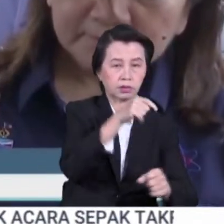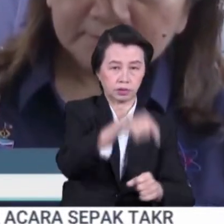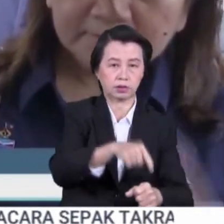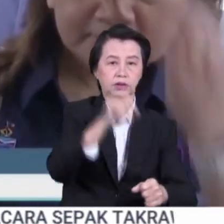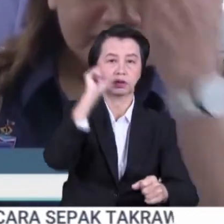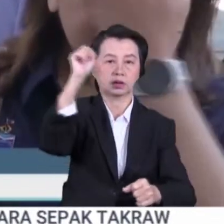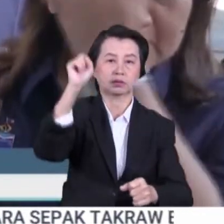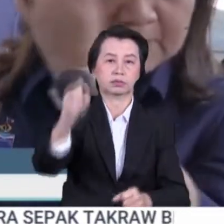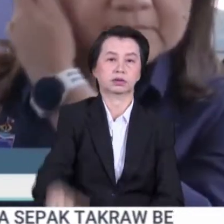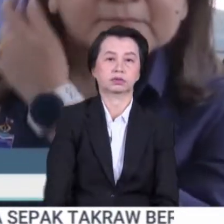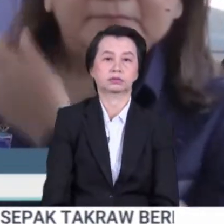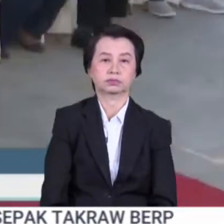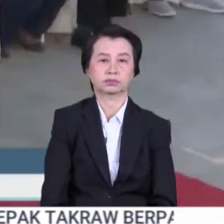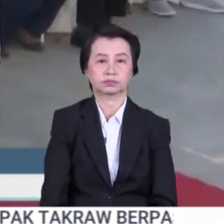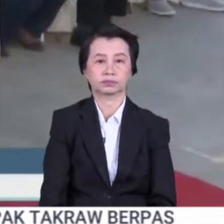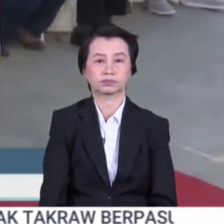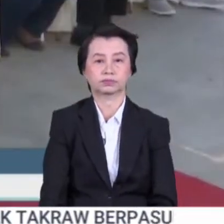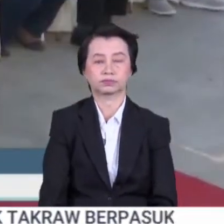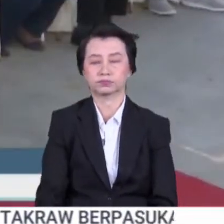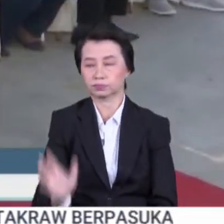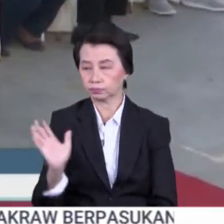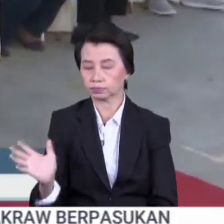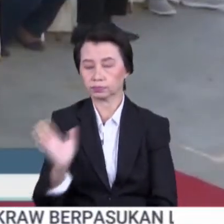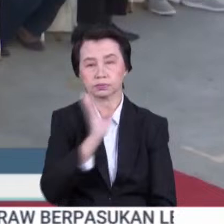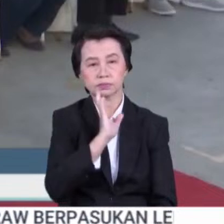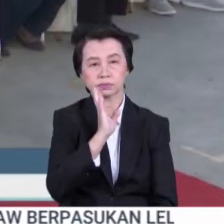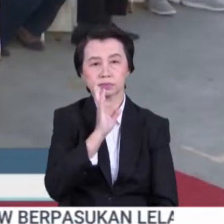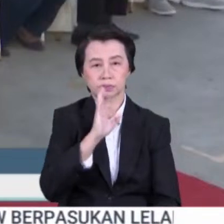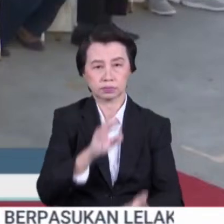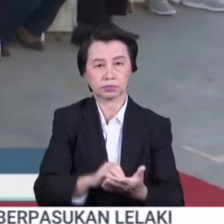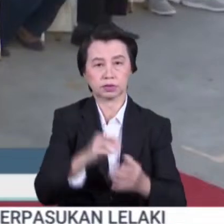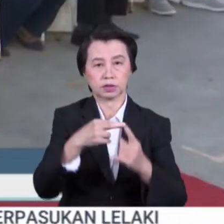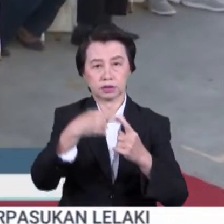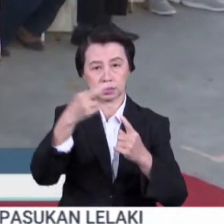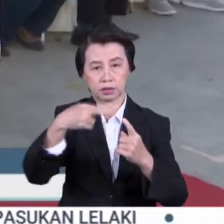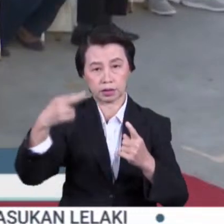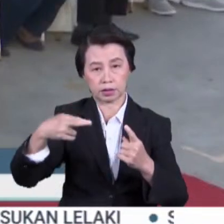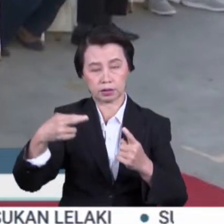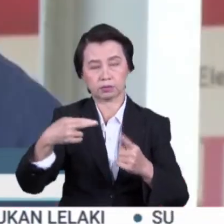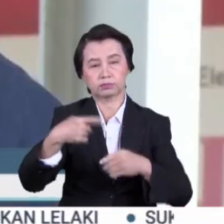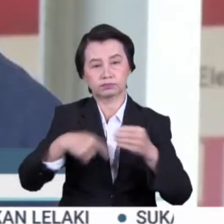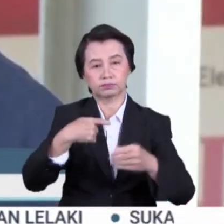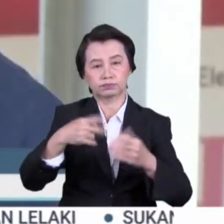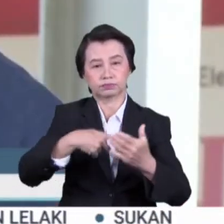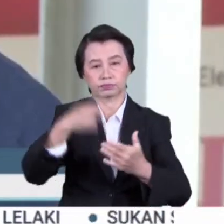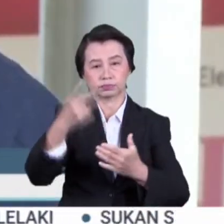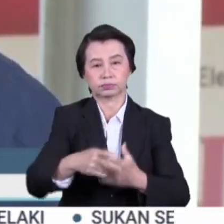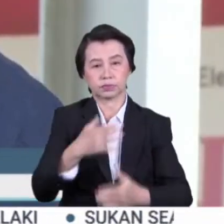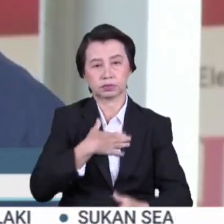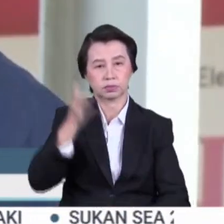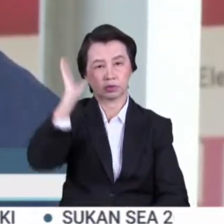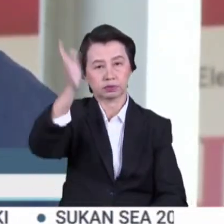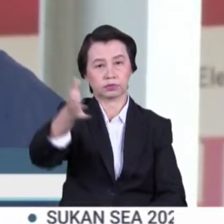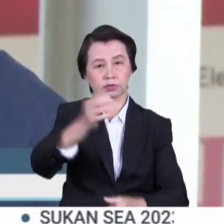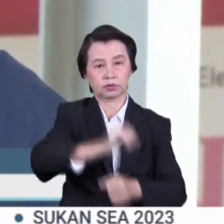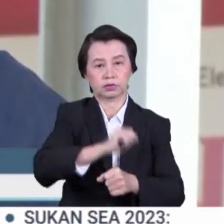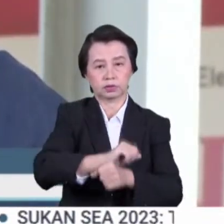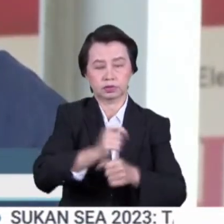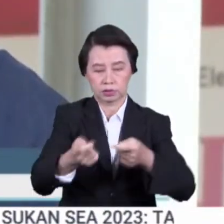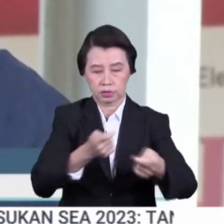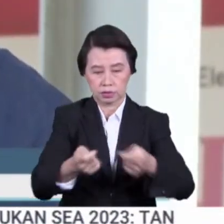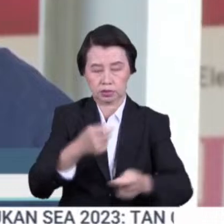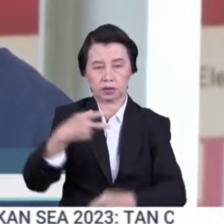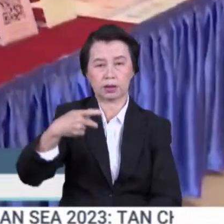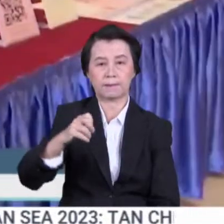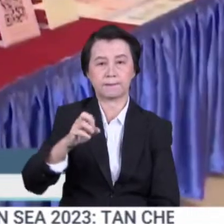Sabah. Beliau menyatakan demikian di Kundasang Ranau bagi mengulas mengenai program My Future Job yang dikendalikan